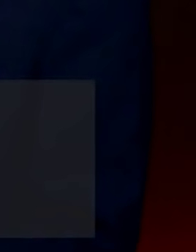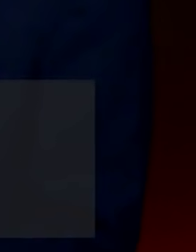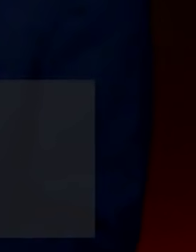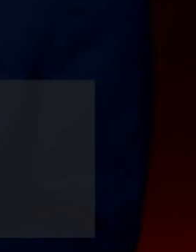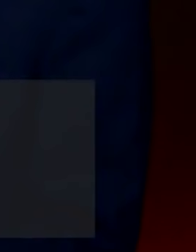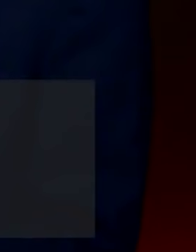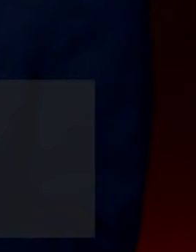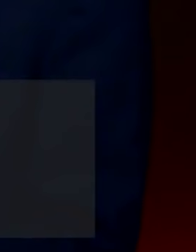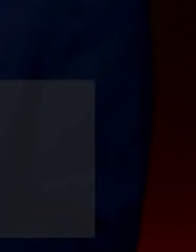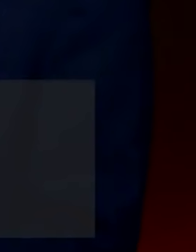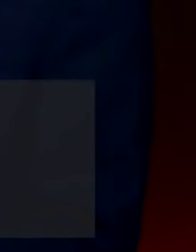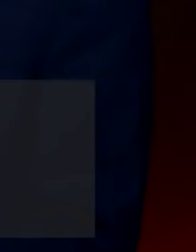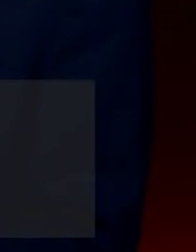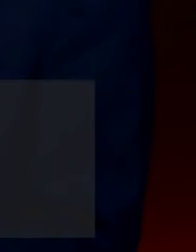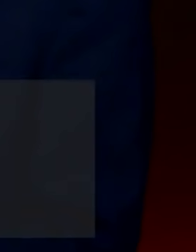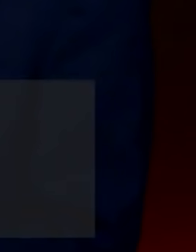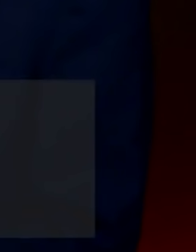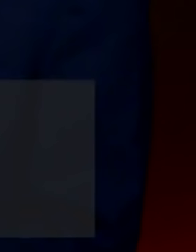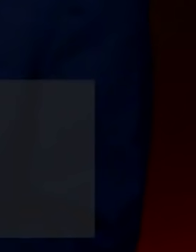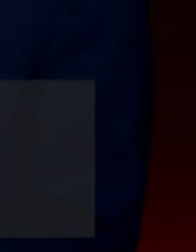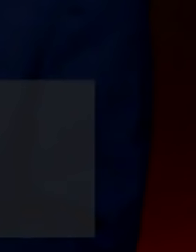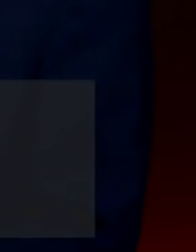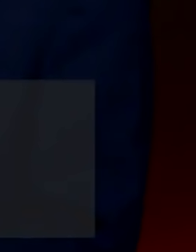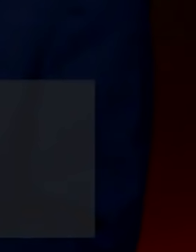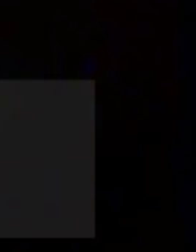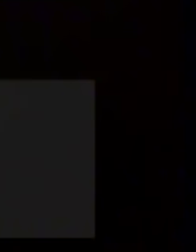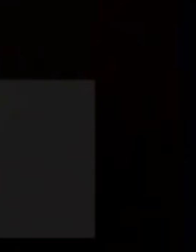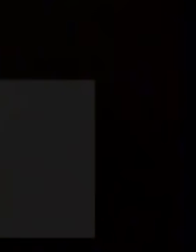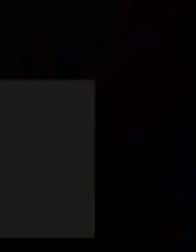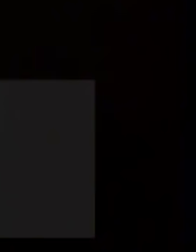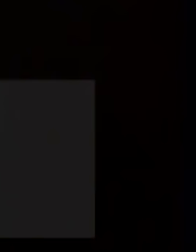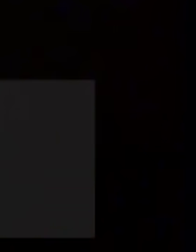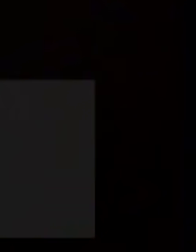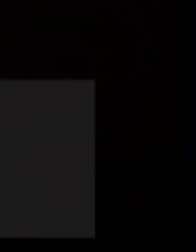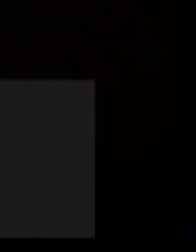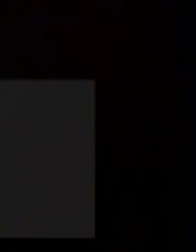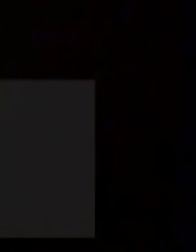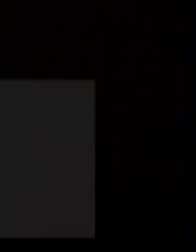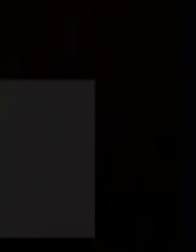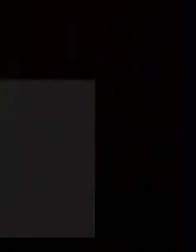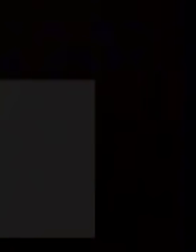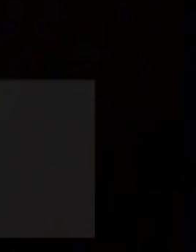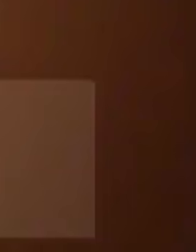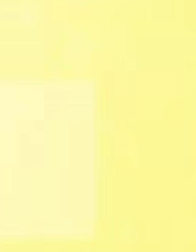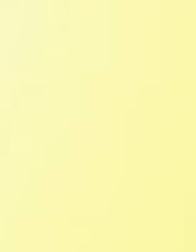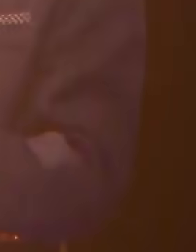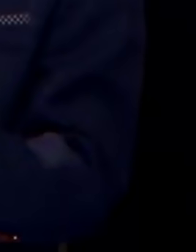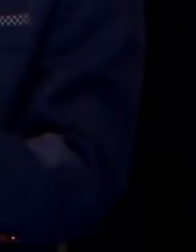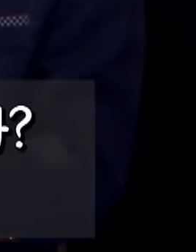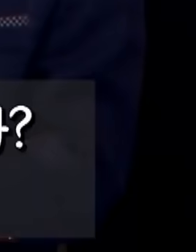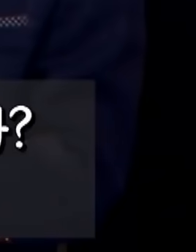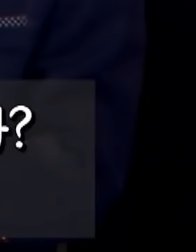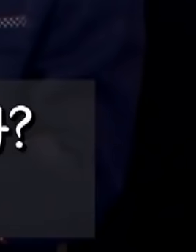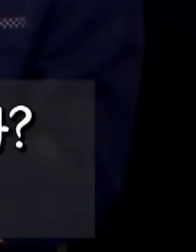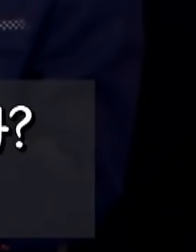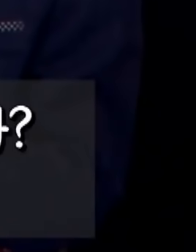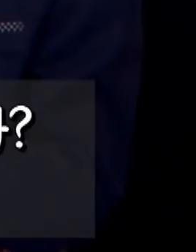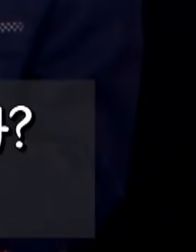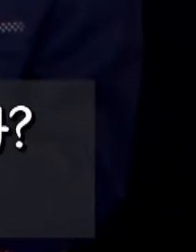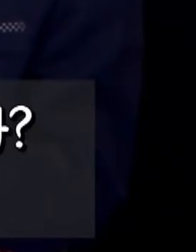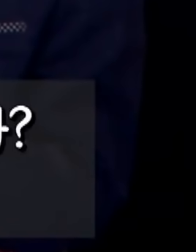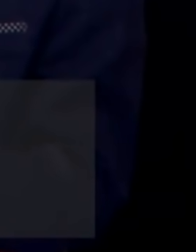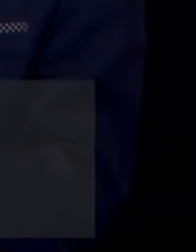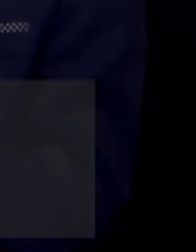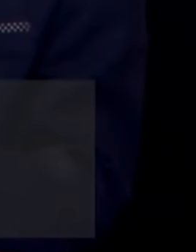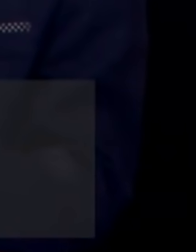국방세 얼마 그럴지도 모르겠다. 병력 감축 계획도 구체적으로는 안 잡았다. 이거는 그 완전히 구라 공약이죠. 여성 징병하는 것에 어떻게